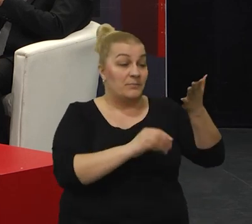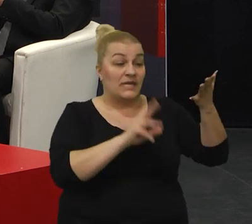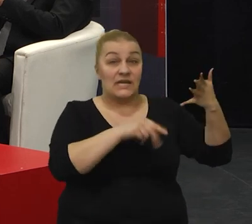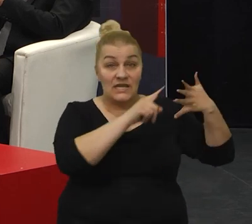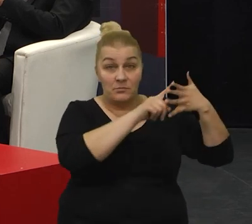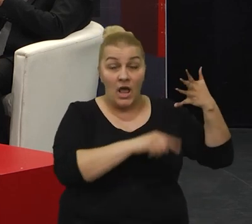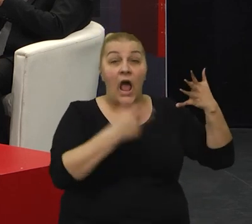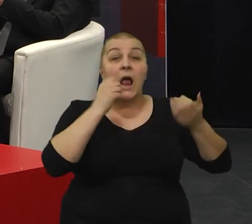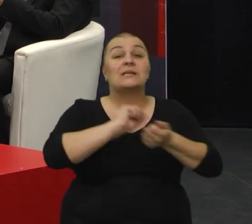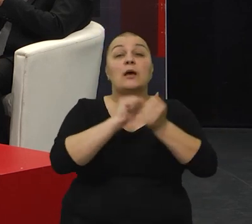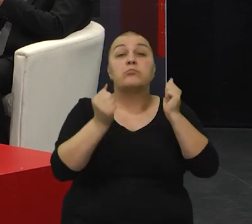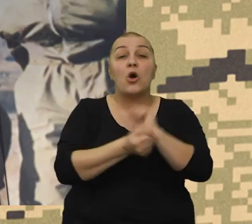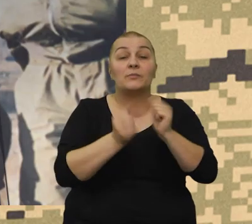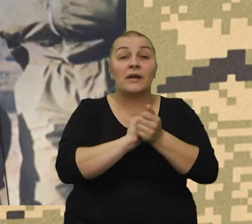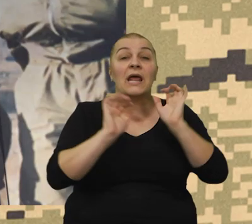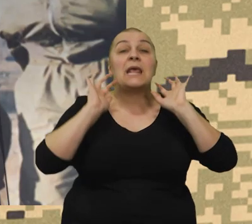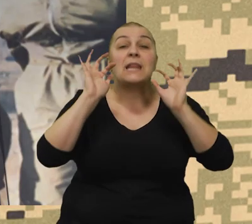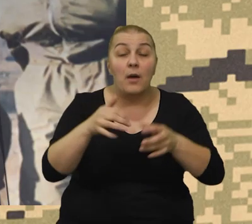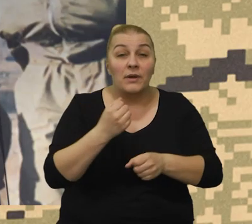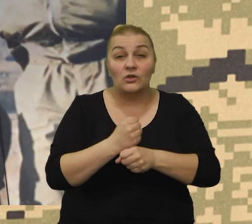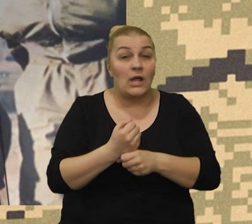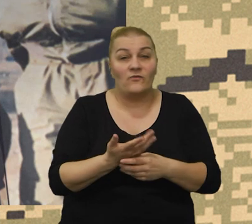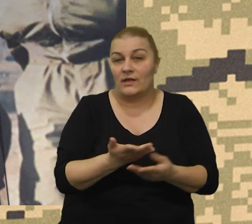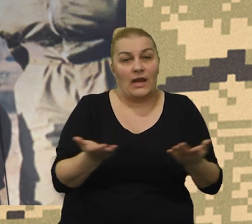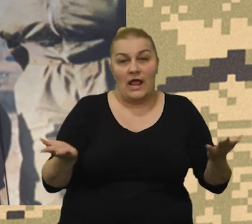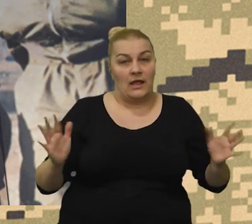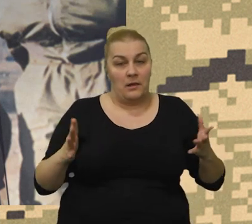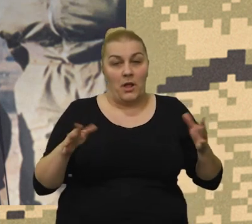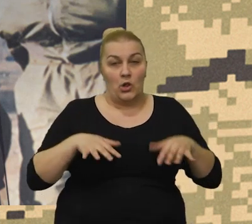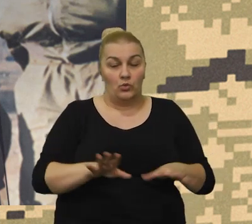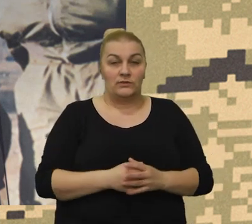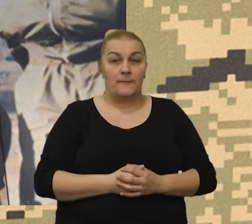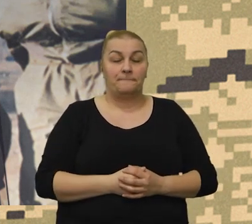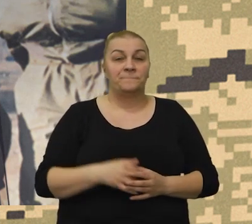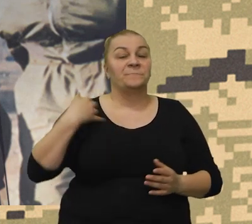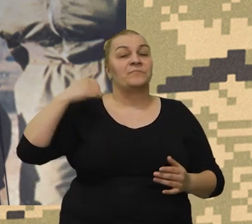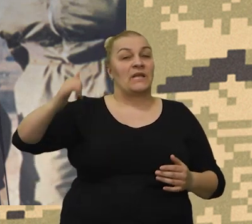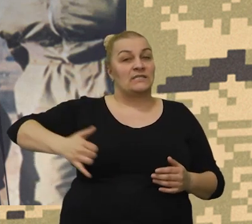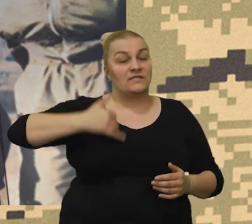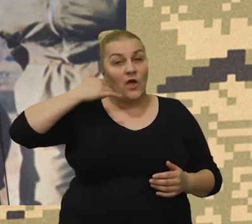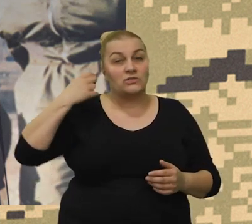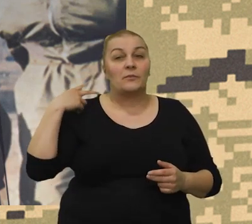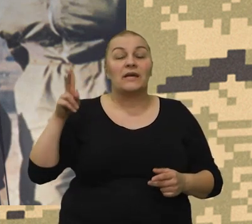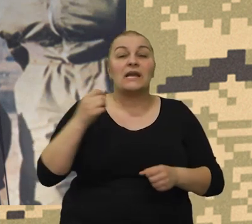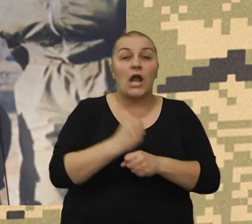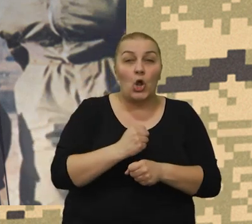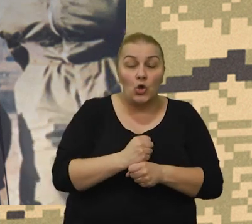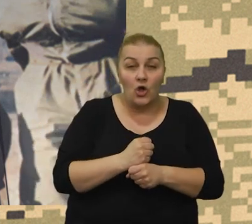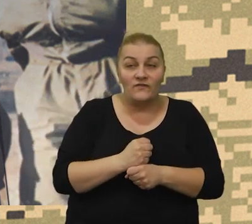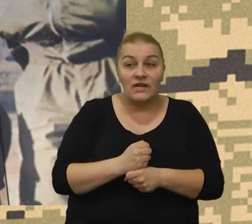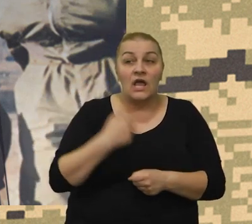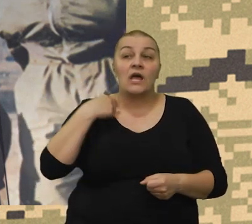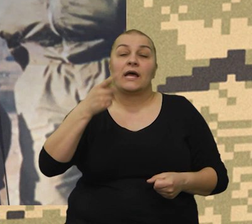papiru ima, ali za borbeno djelovanje, za napadnje djelovanje nema. Zvao sam generalu